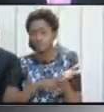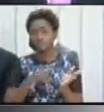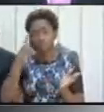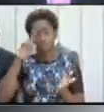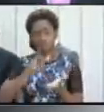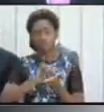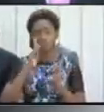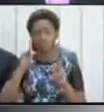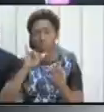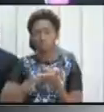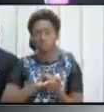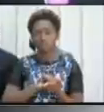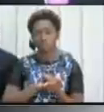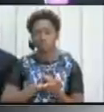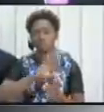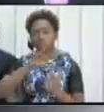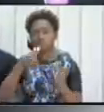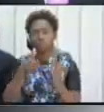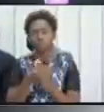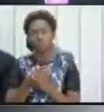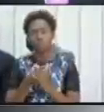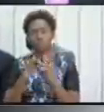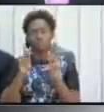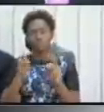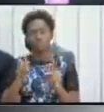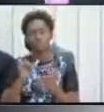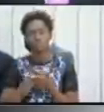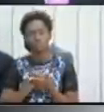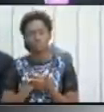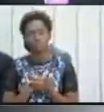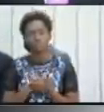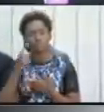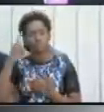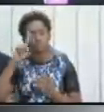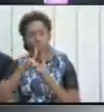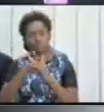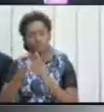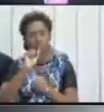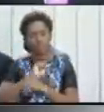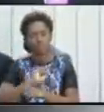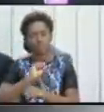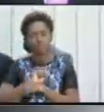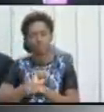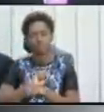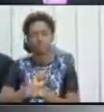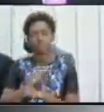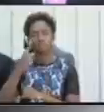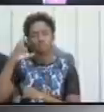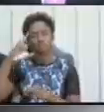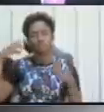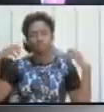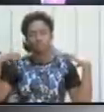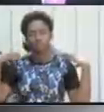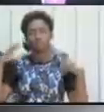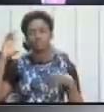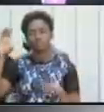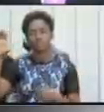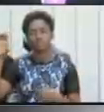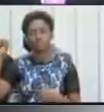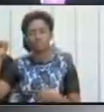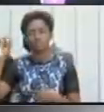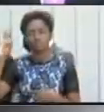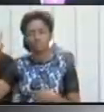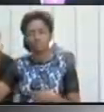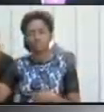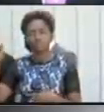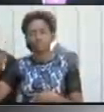ça mon zayo nous demander toute institution zayo pour eux. Comment ce travail et chef CSPN, le premier ministre,